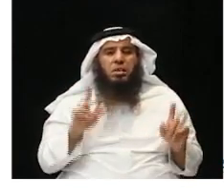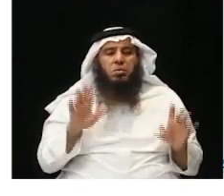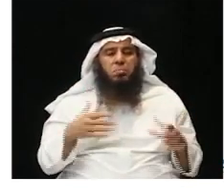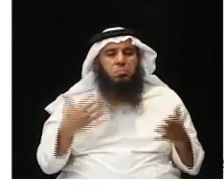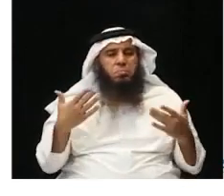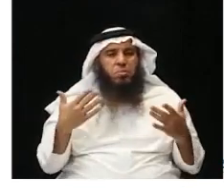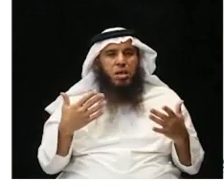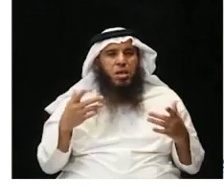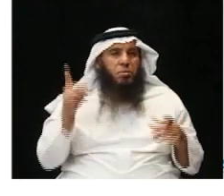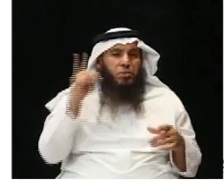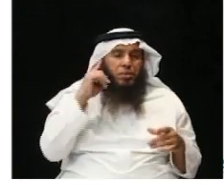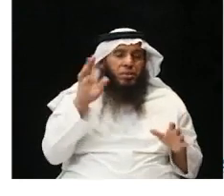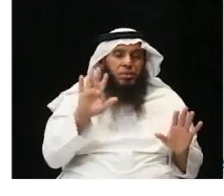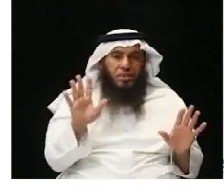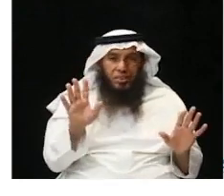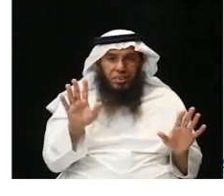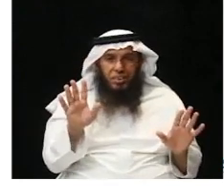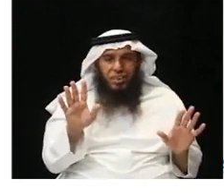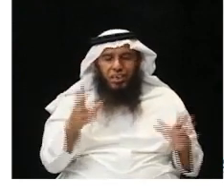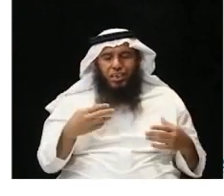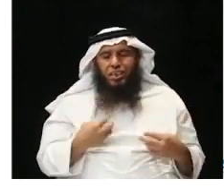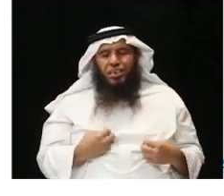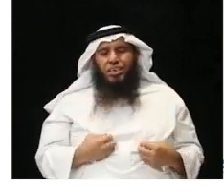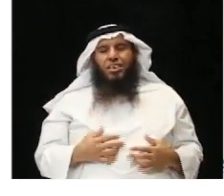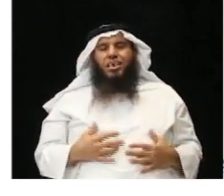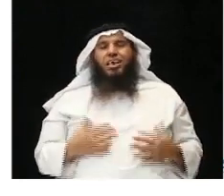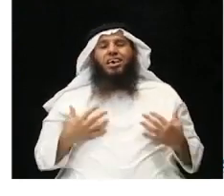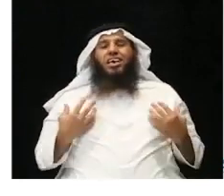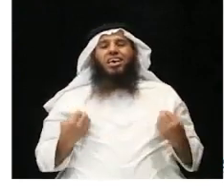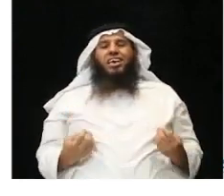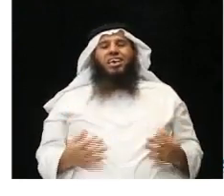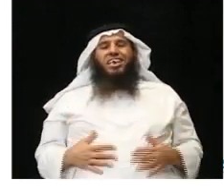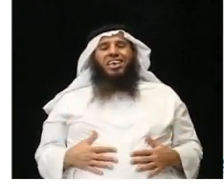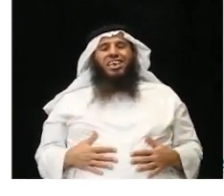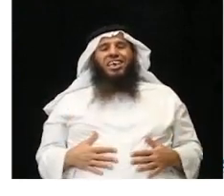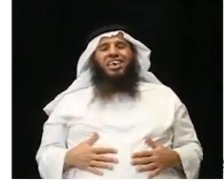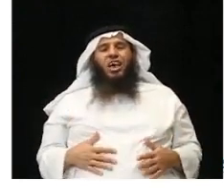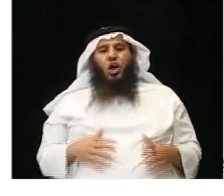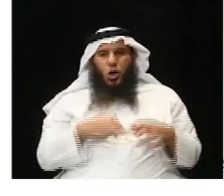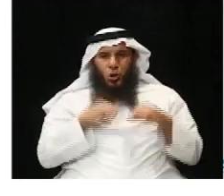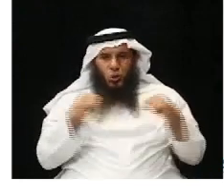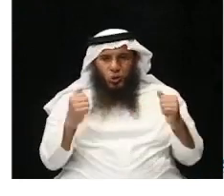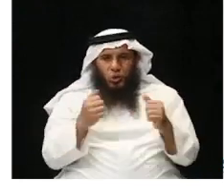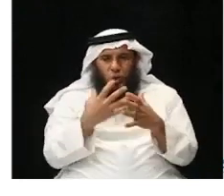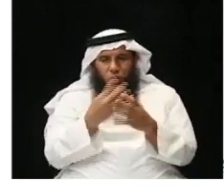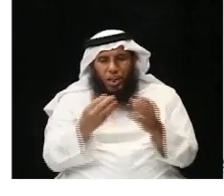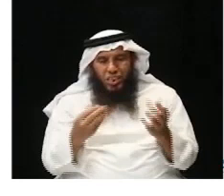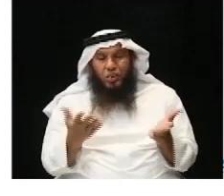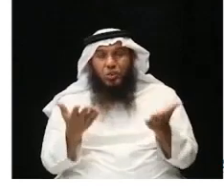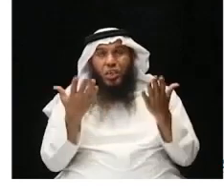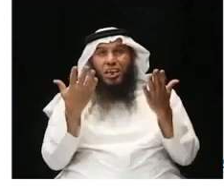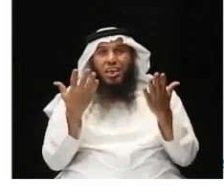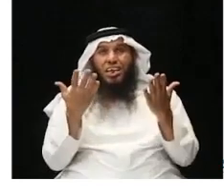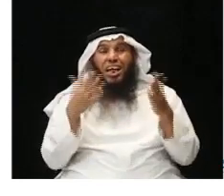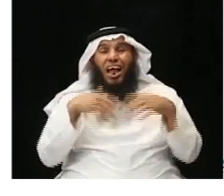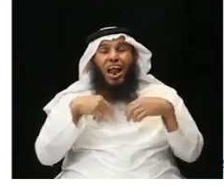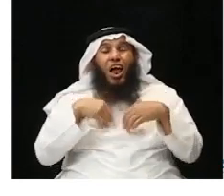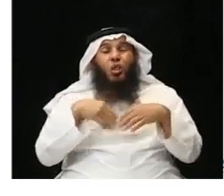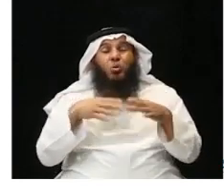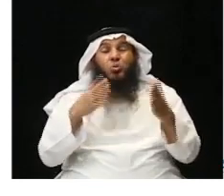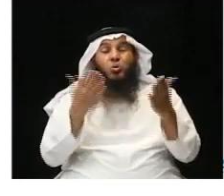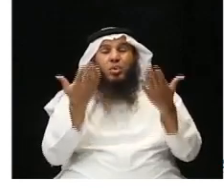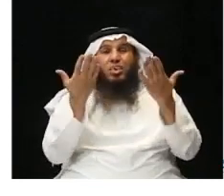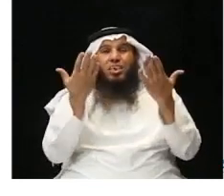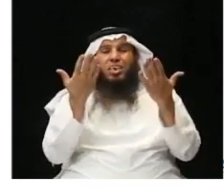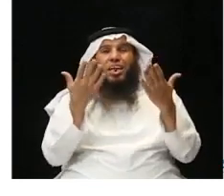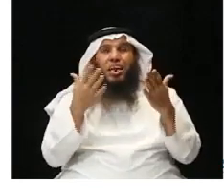إلا يرتاح نفسيا ويأمن على نفسه وعلى أولاده. فنسأل سبحانه وتعالى أن يديم هذه النعمة.